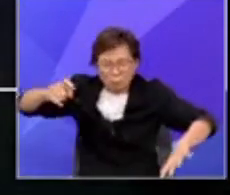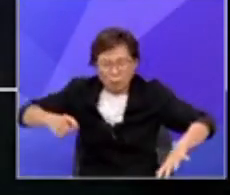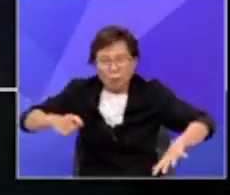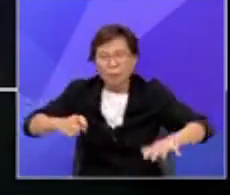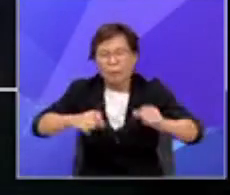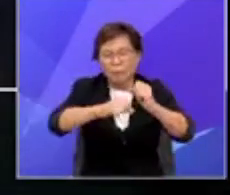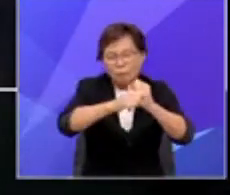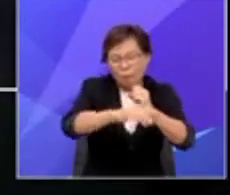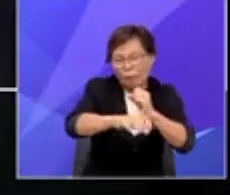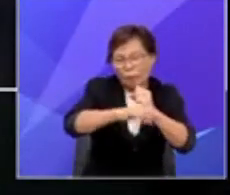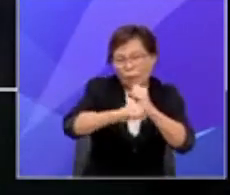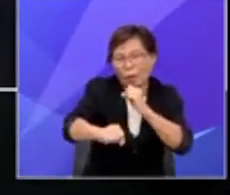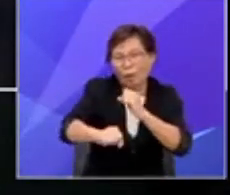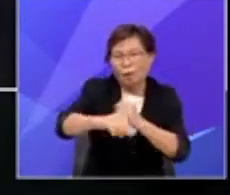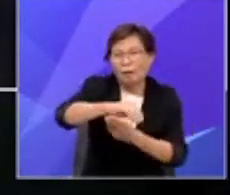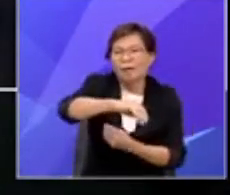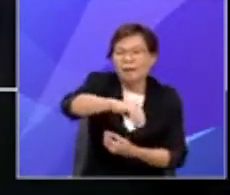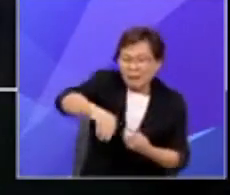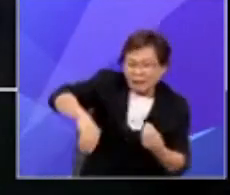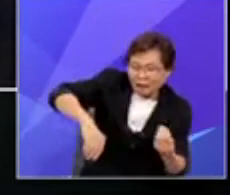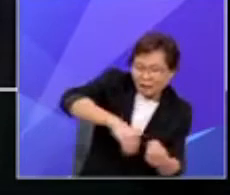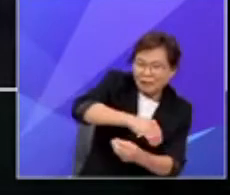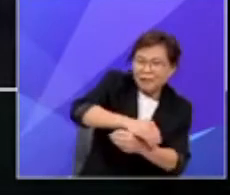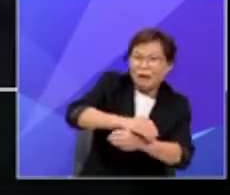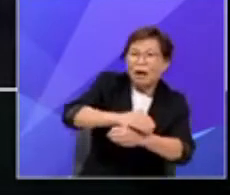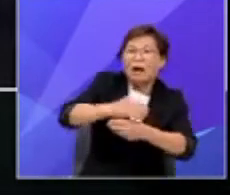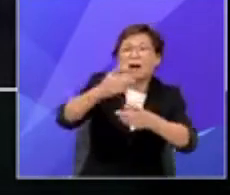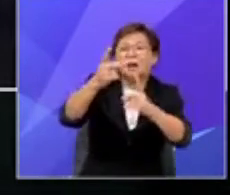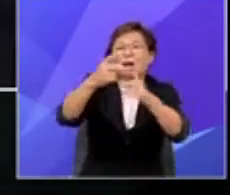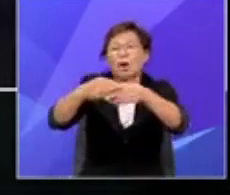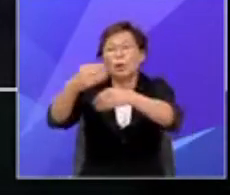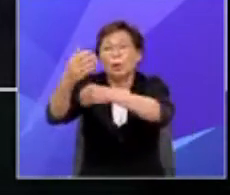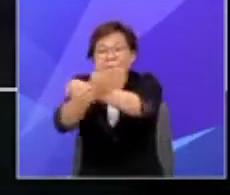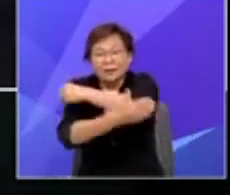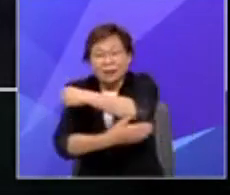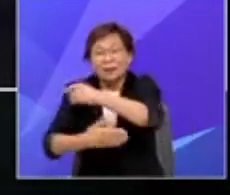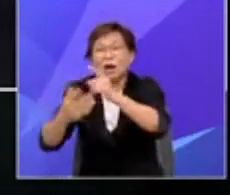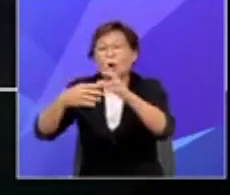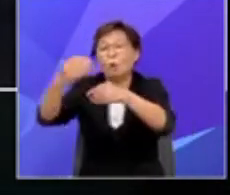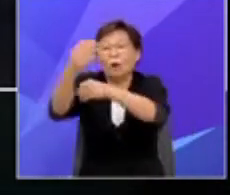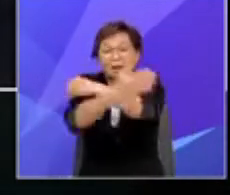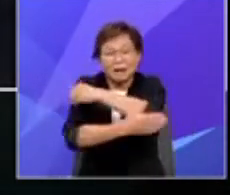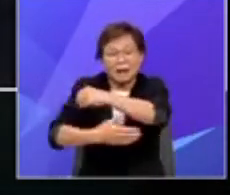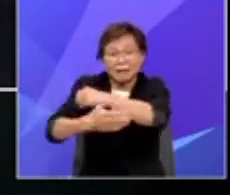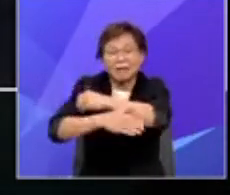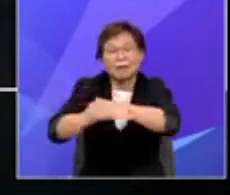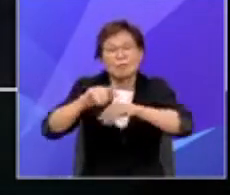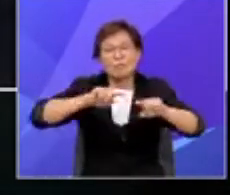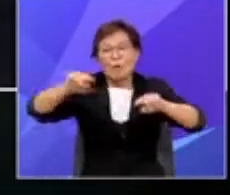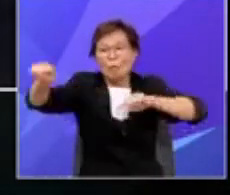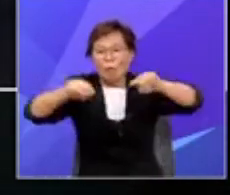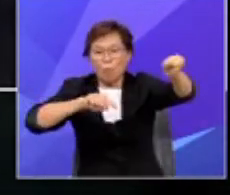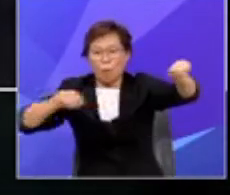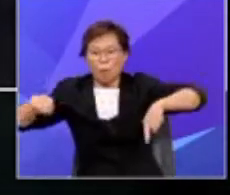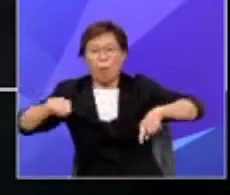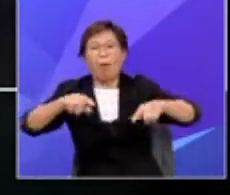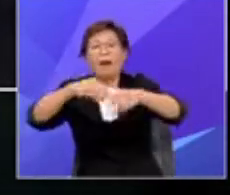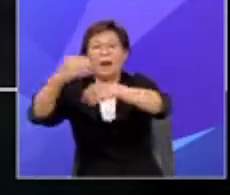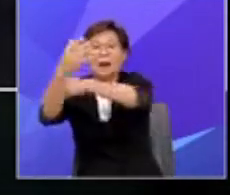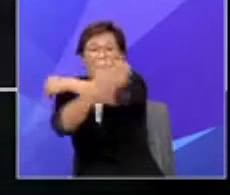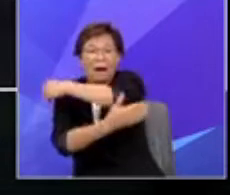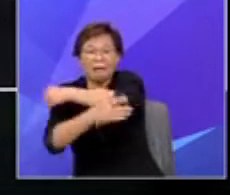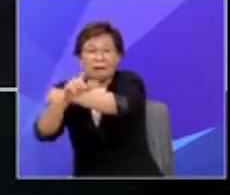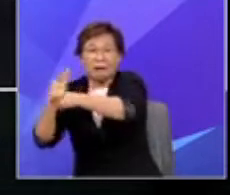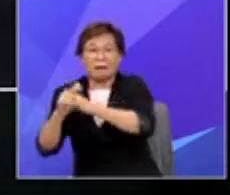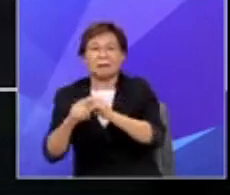mempromosikan aliran data rentah Sumpah Dan rospowder yang selamat berdasarkan pendek yang